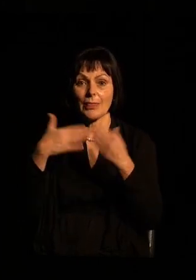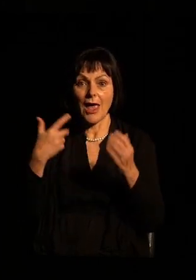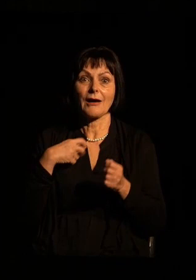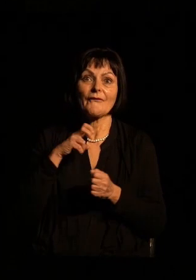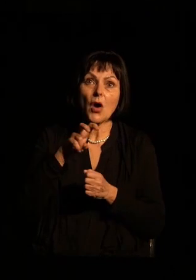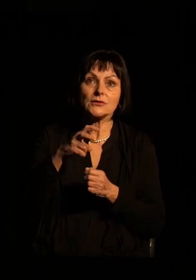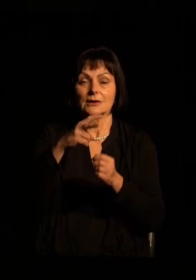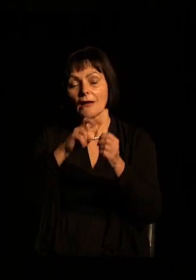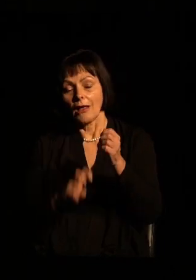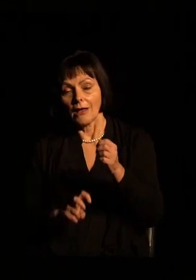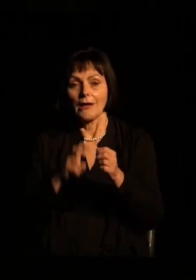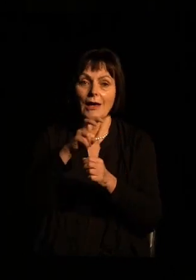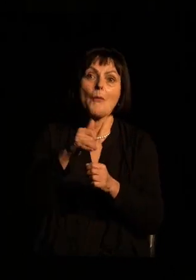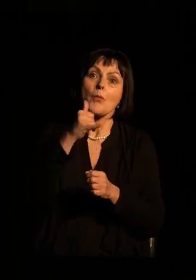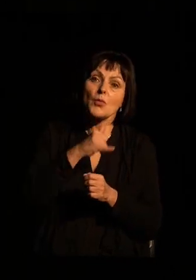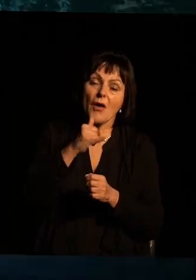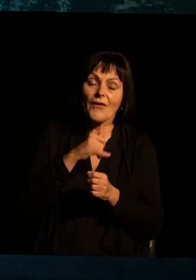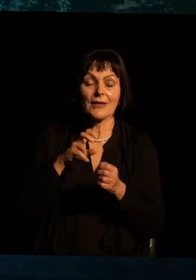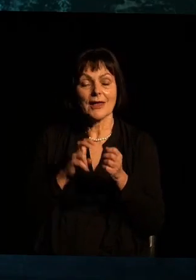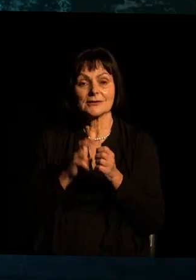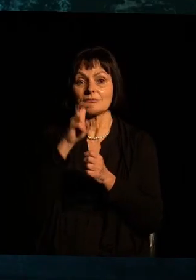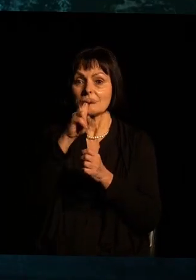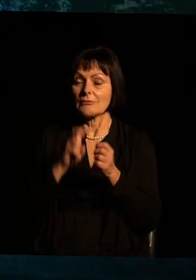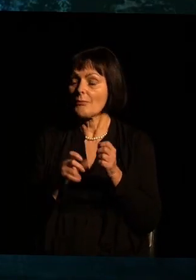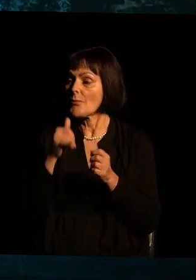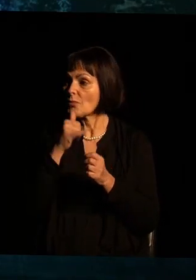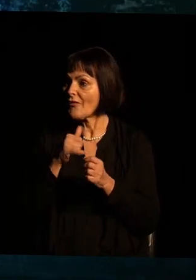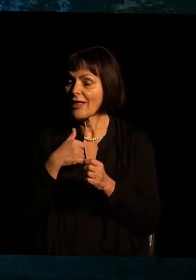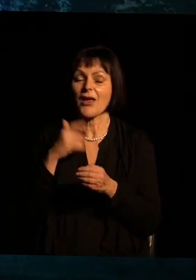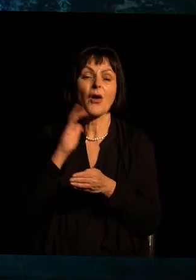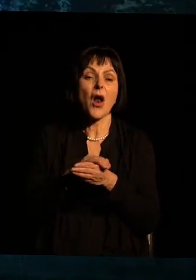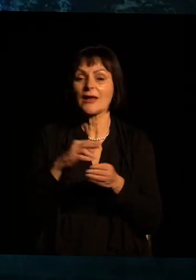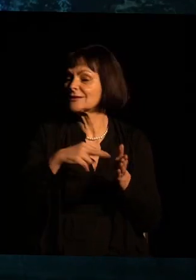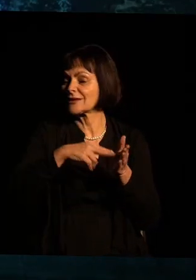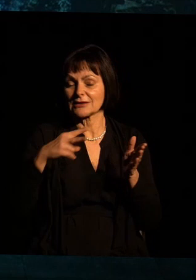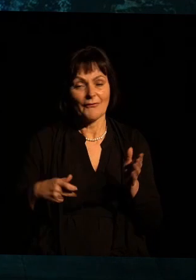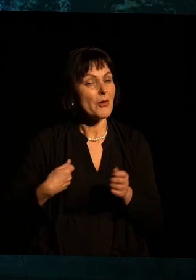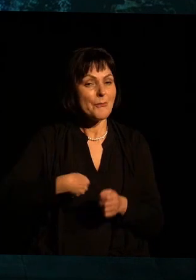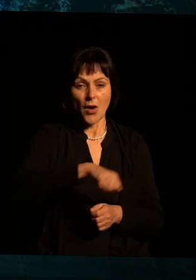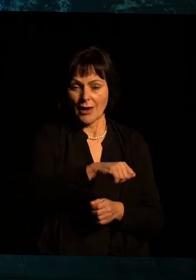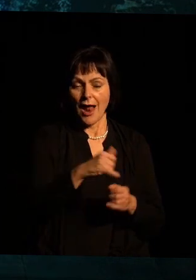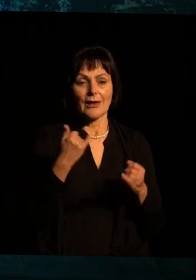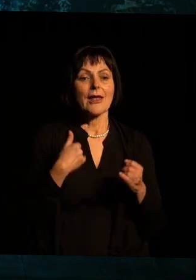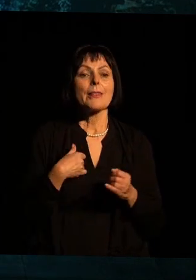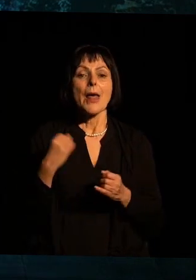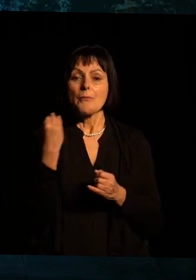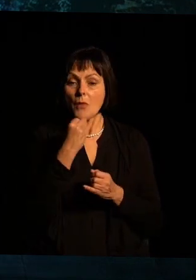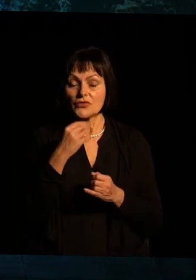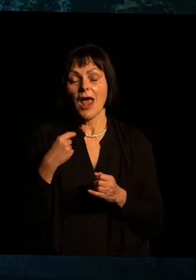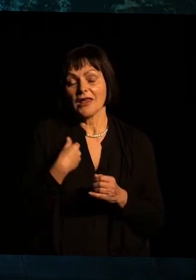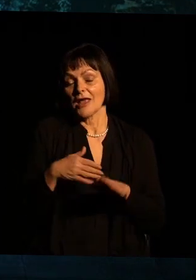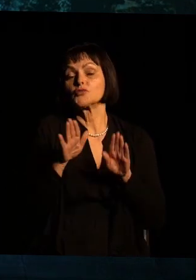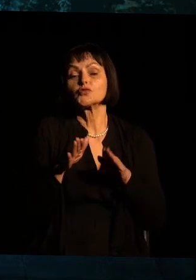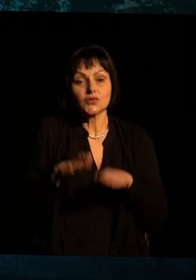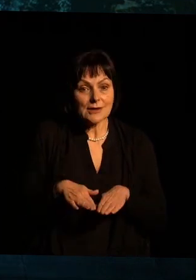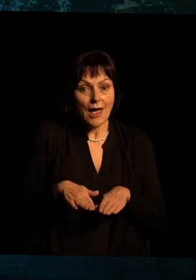wychodzenia, wchodzenia, próbowania, zejścia, oczywiście koledzy zrezygnowali, pojechali gdzieś tam nad ocean. Natomiast ja